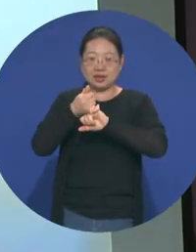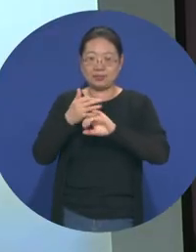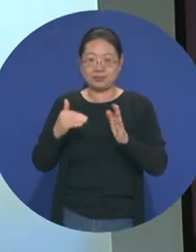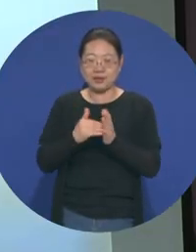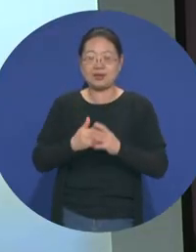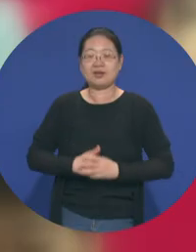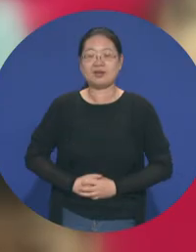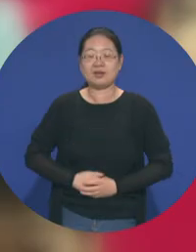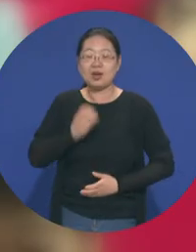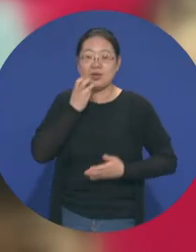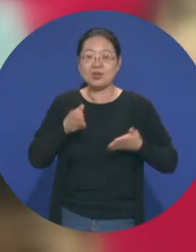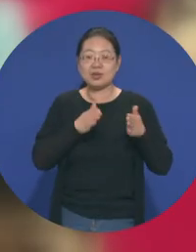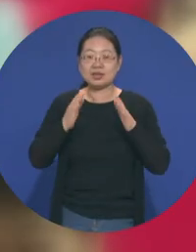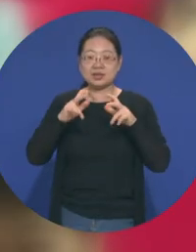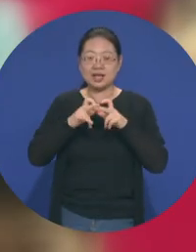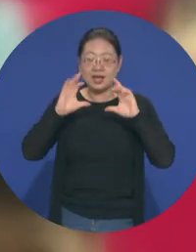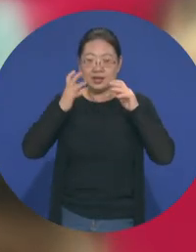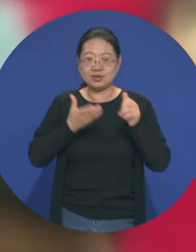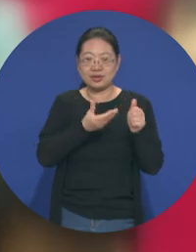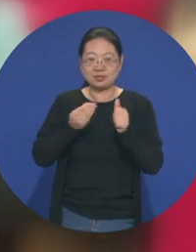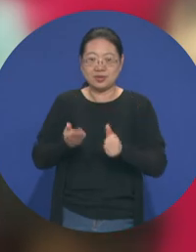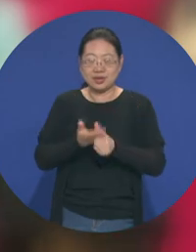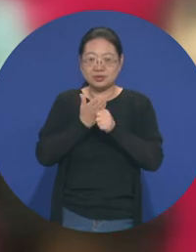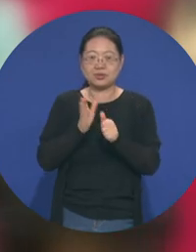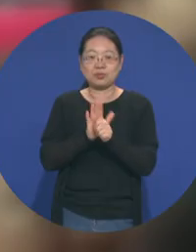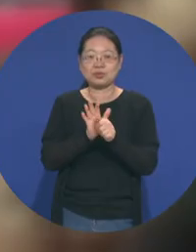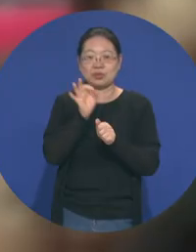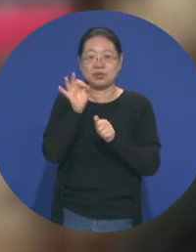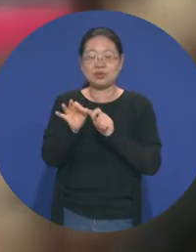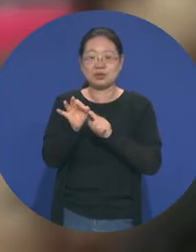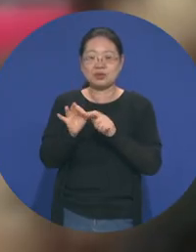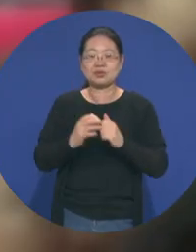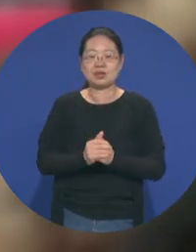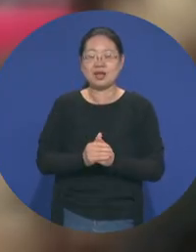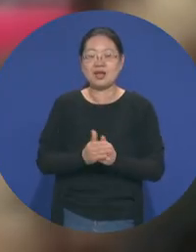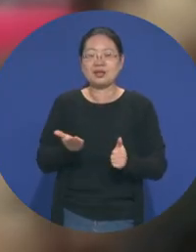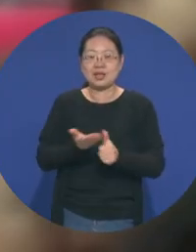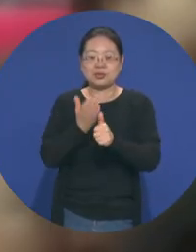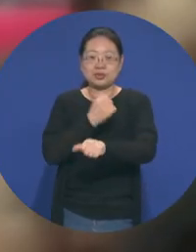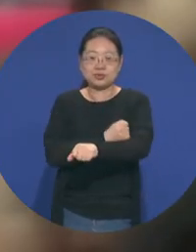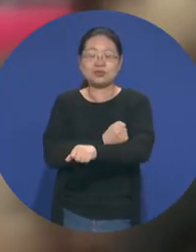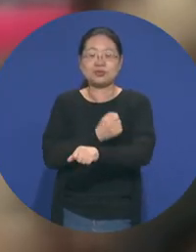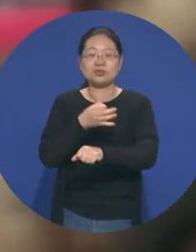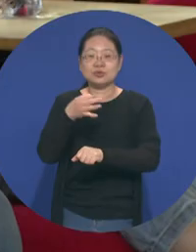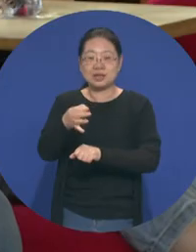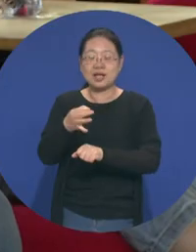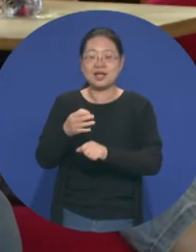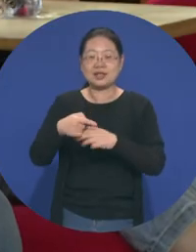약속했습니다. 한편 도는 장애아동 입양양육 보조금, 입양아동